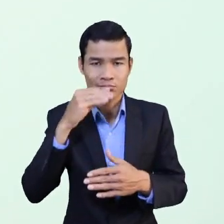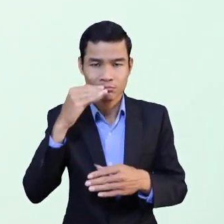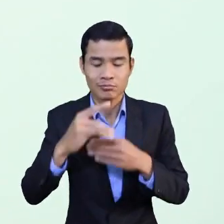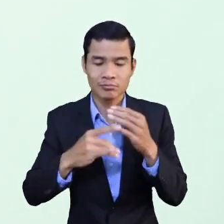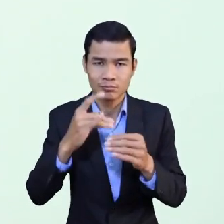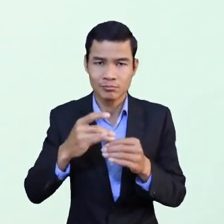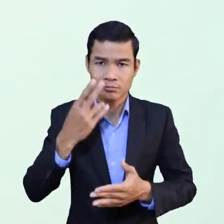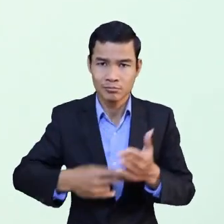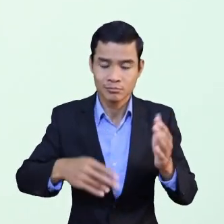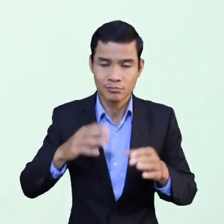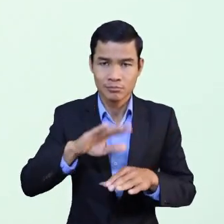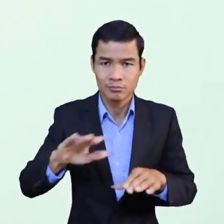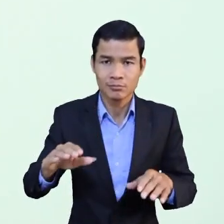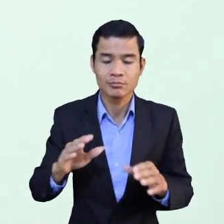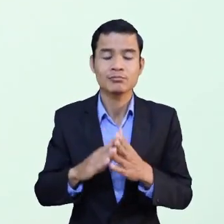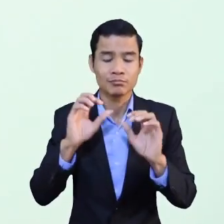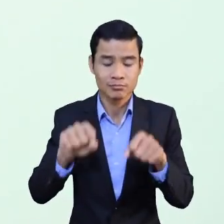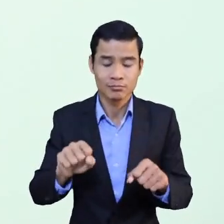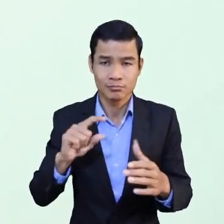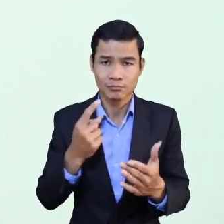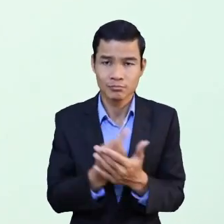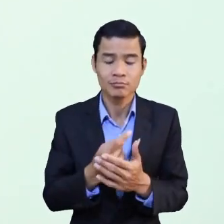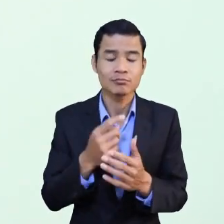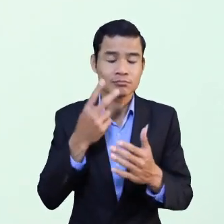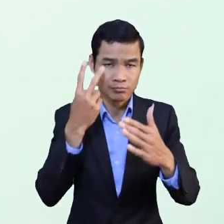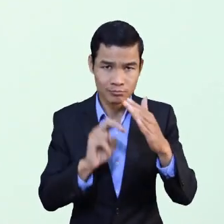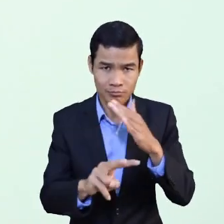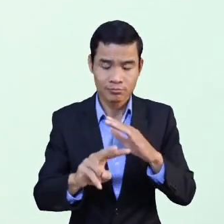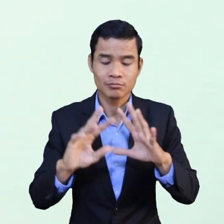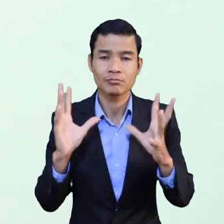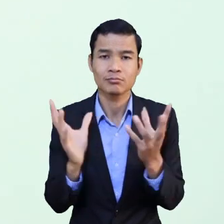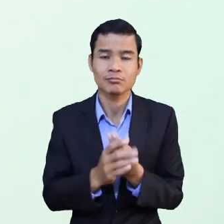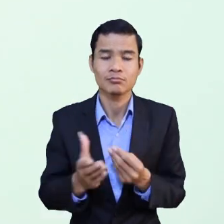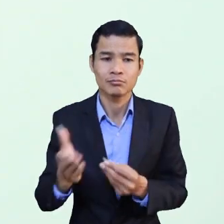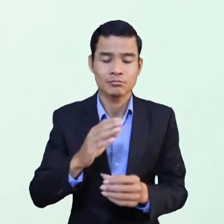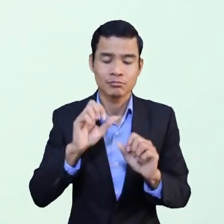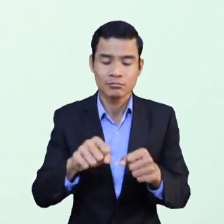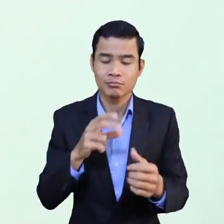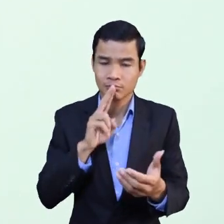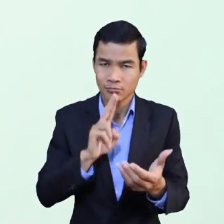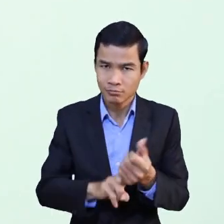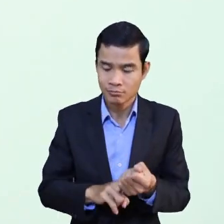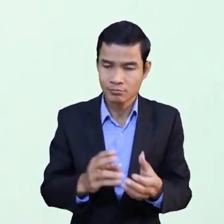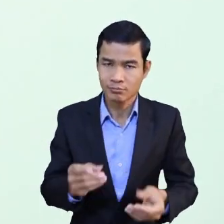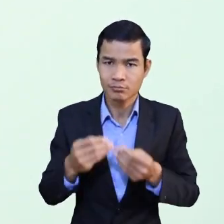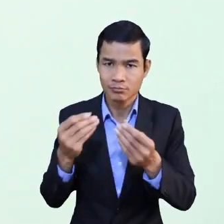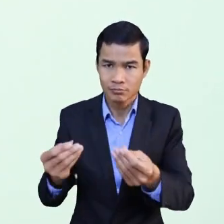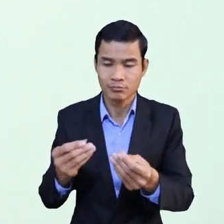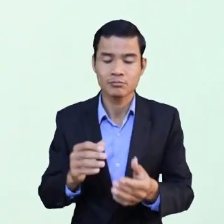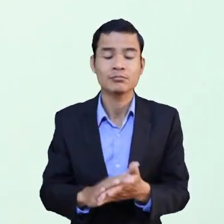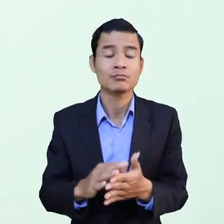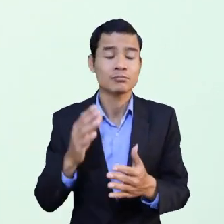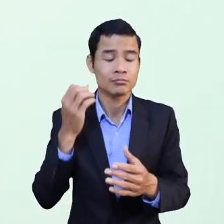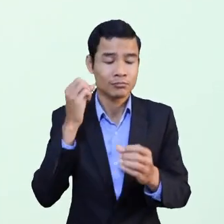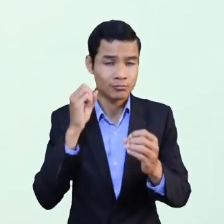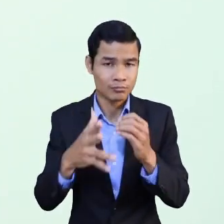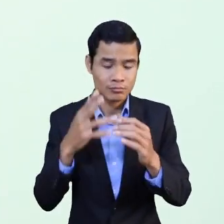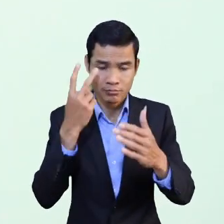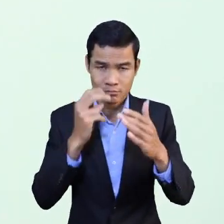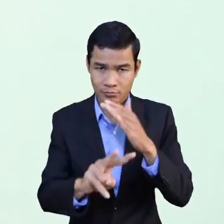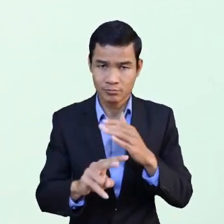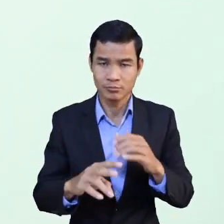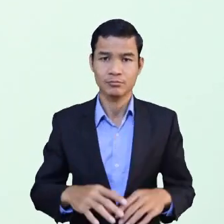ណោះចាឥឡូវគាត់ចូលរួមទស្សន៍ទាយទាំងអស់គ្នាអ្នកគ្រូទុកពេលជូនកូនចាចាប់ផ្ដើមទស្សន៍ទាយចាប់ផ្ដើ